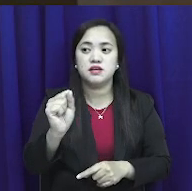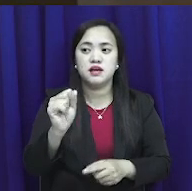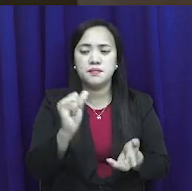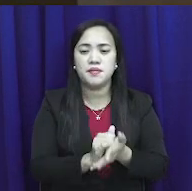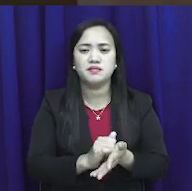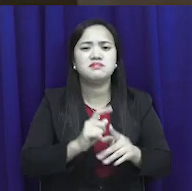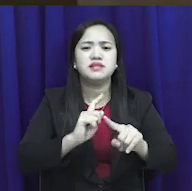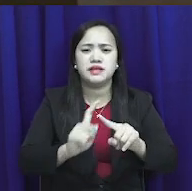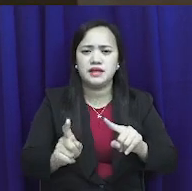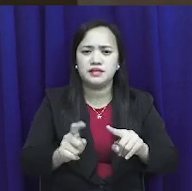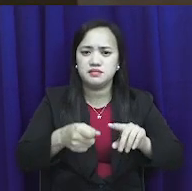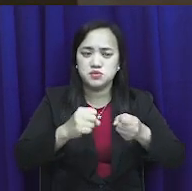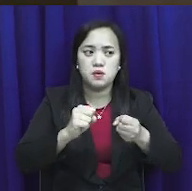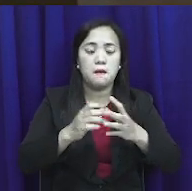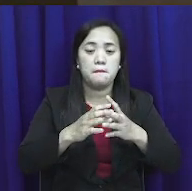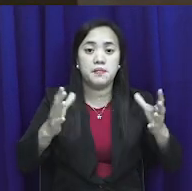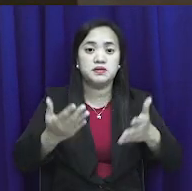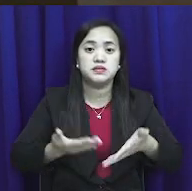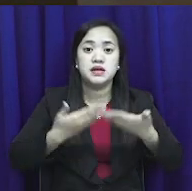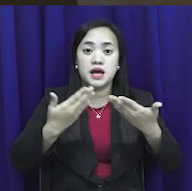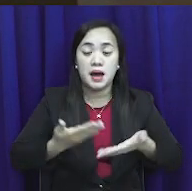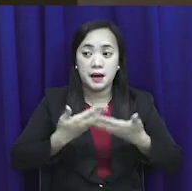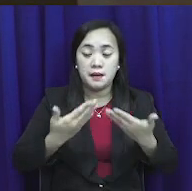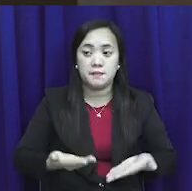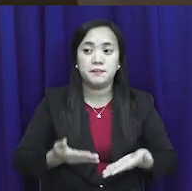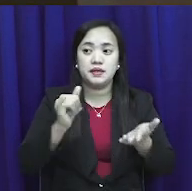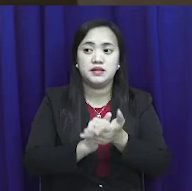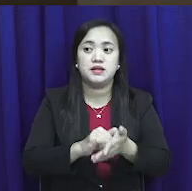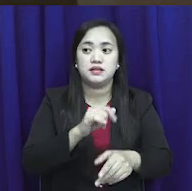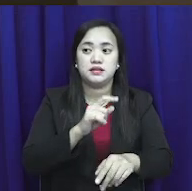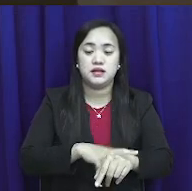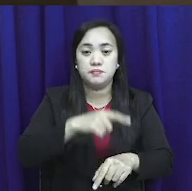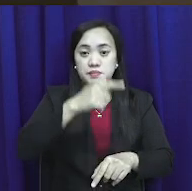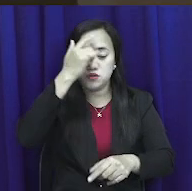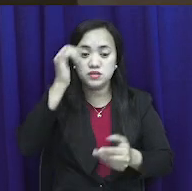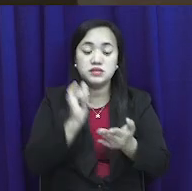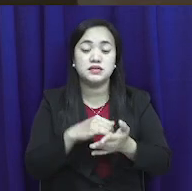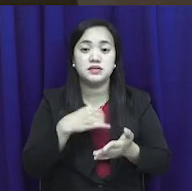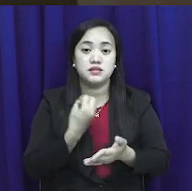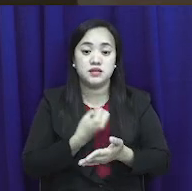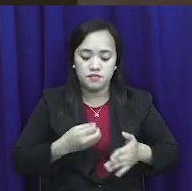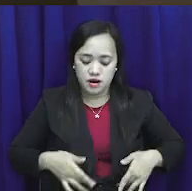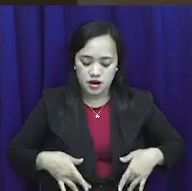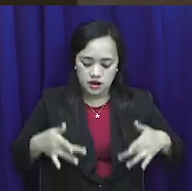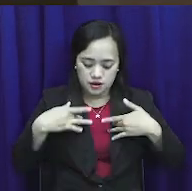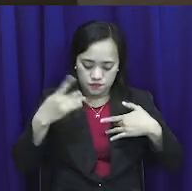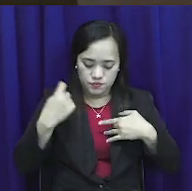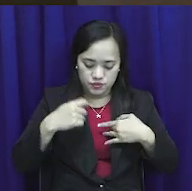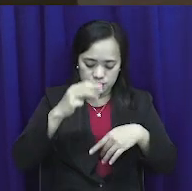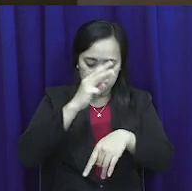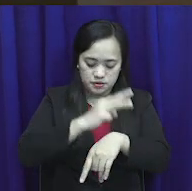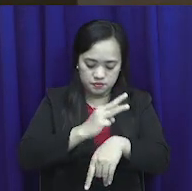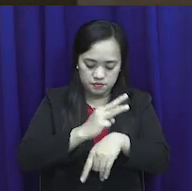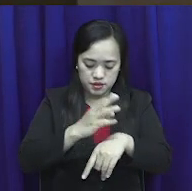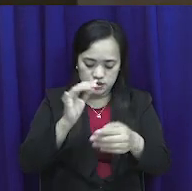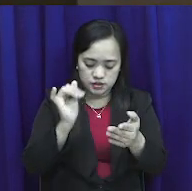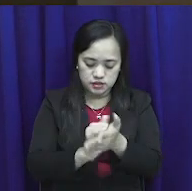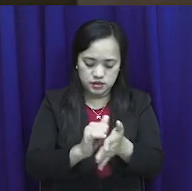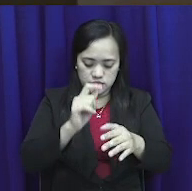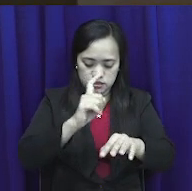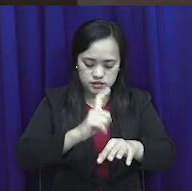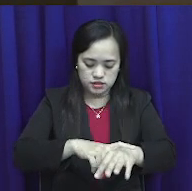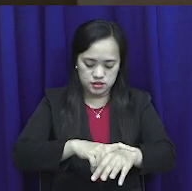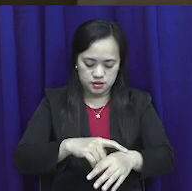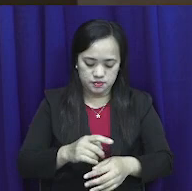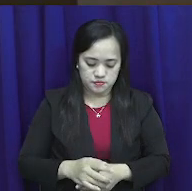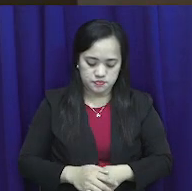Ministry Sabi ko oo buhay niyo na kasi e buhay niyo na kasi buhay na pero ito yung work ko that time talagang struggling